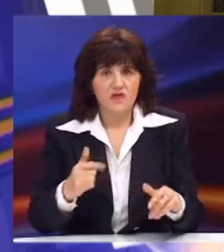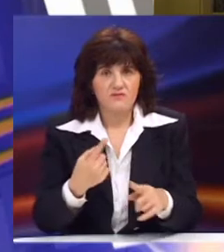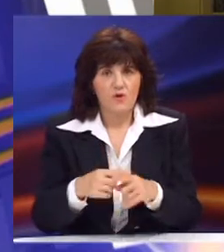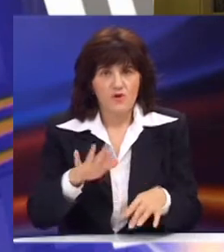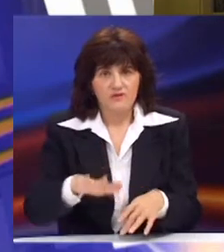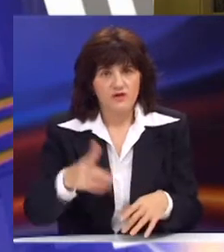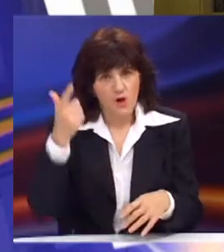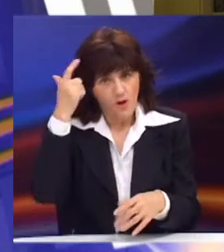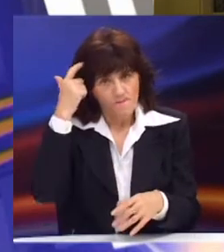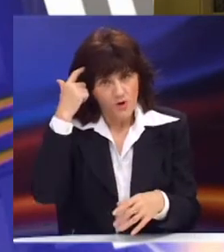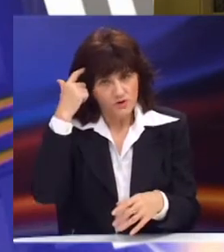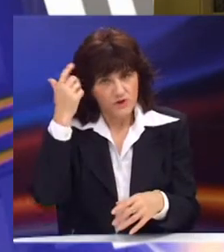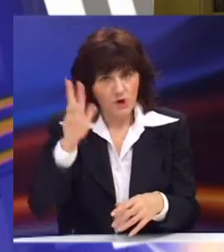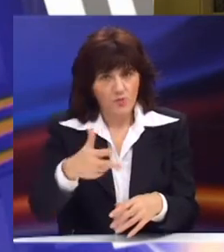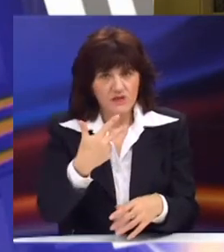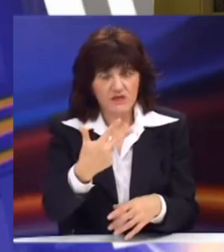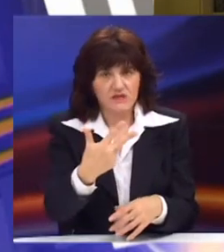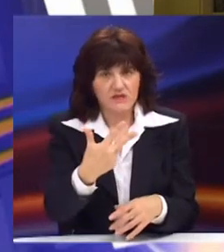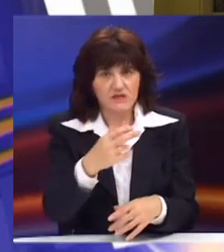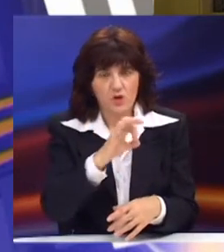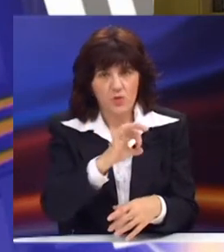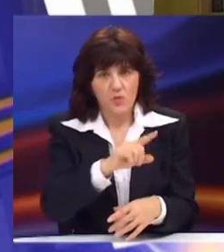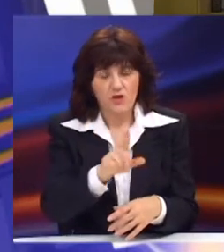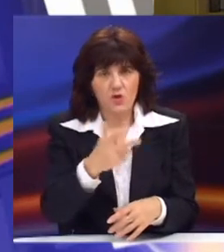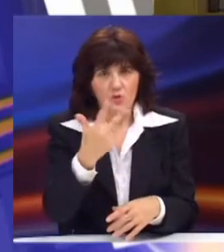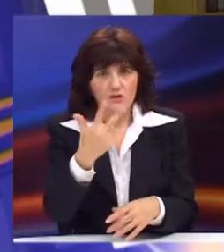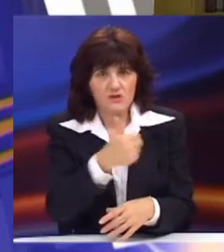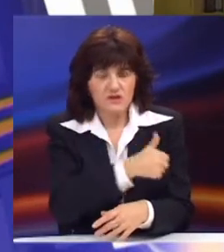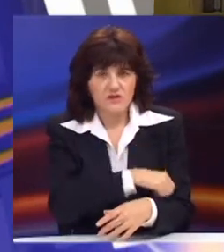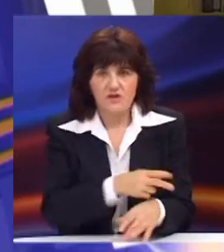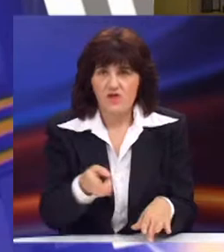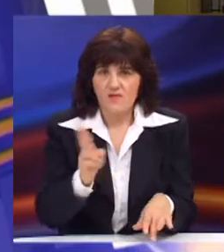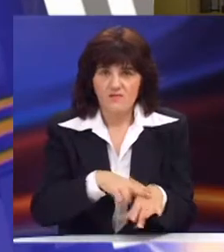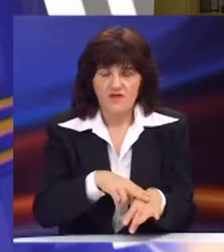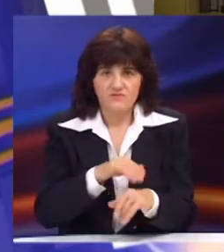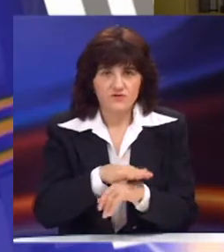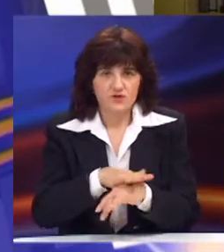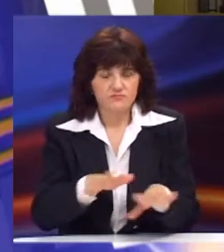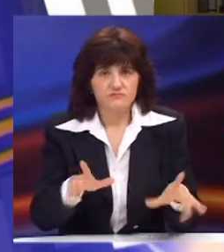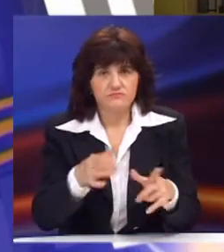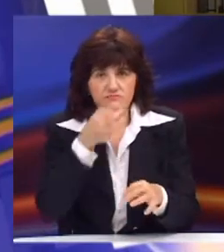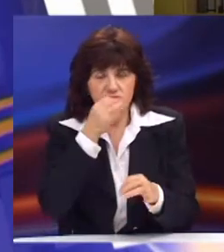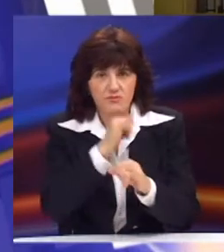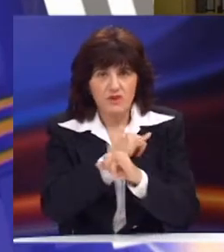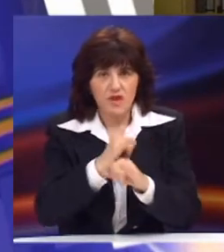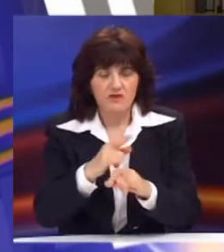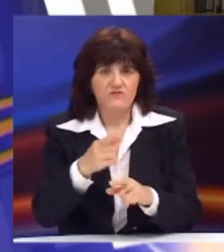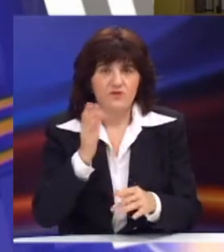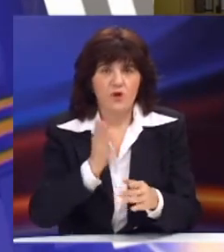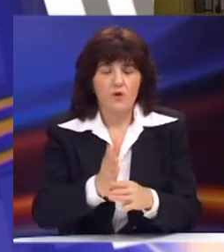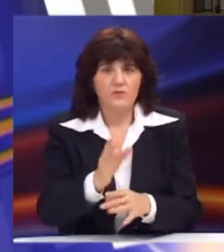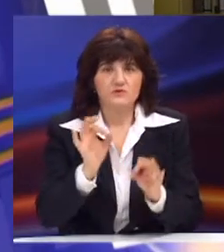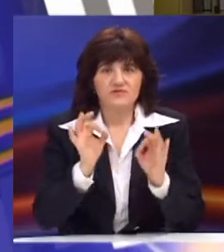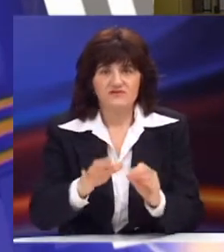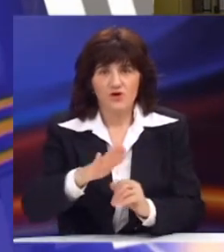pokazala da se dečiji mozak u periodu od 0 do 3 godine najviše razvija i to je startna pozicija